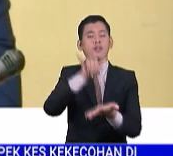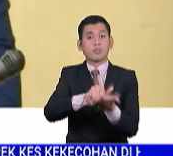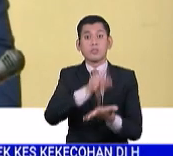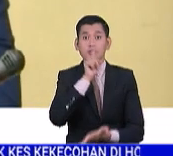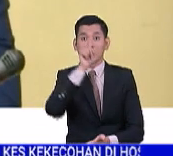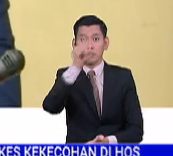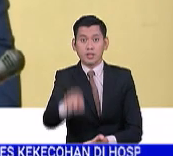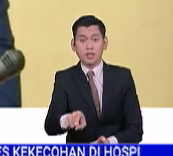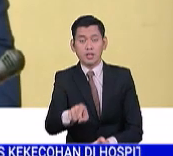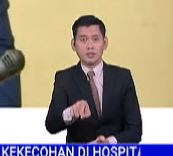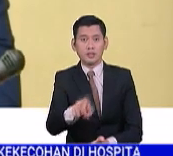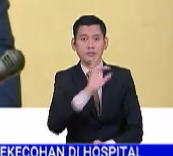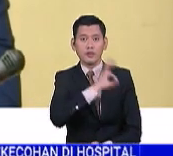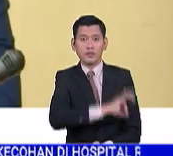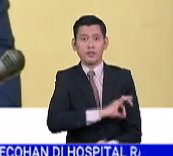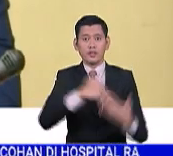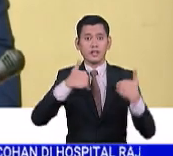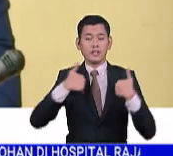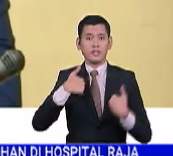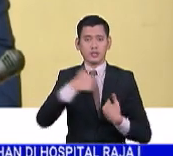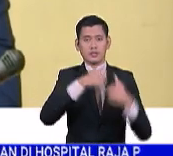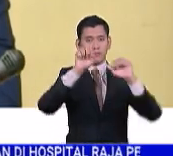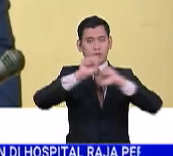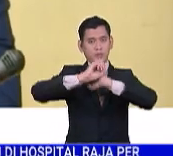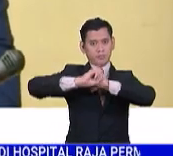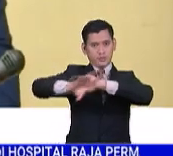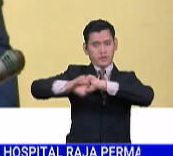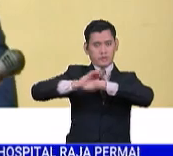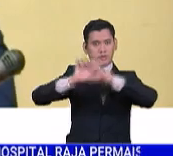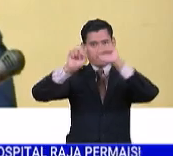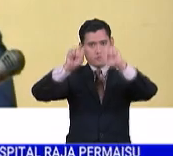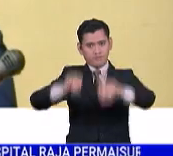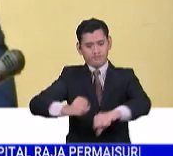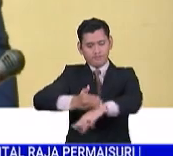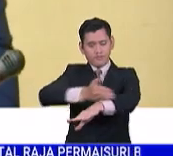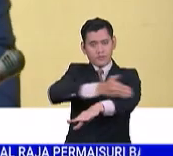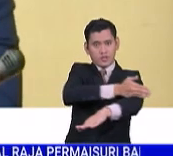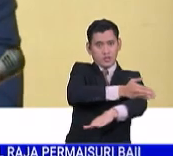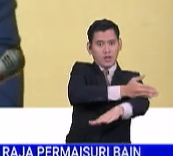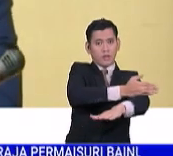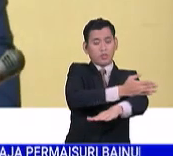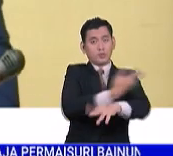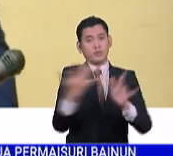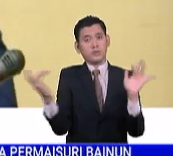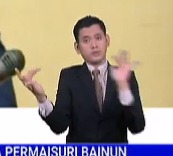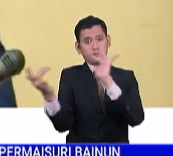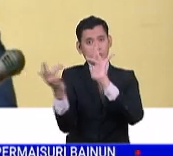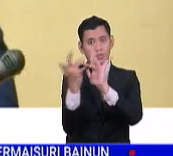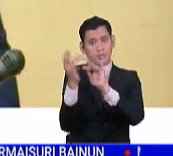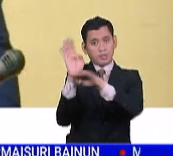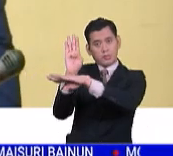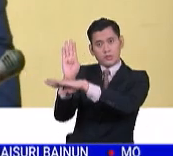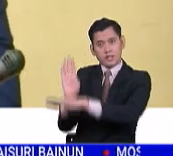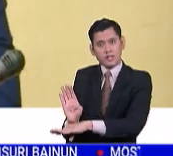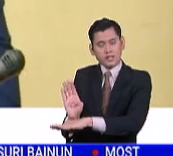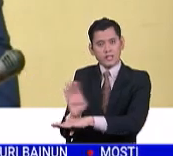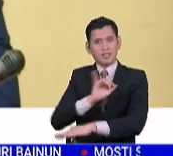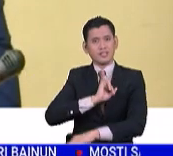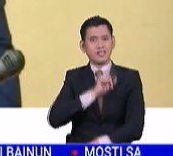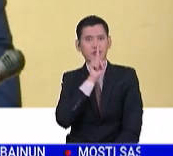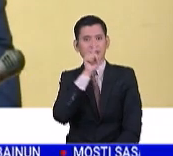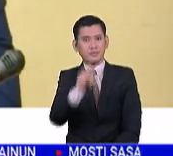twatis yang kita ada yang kita boleh promosi yang boleh kita tingkatkan dari segi diplomasi budaya dan saya amat